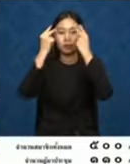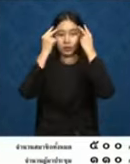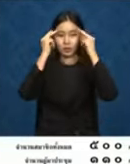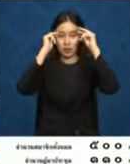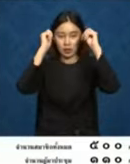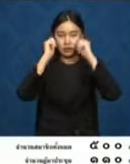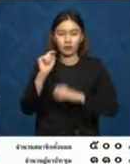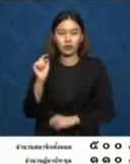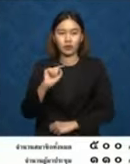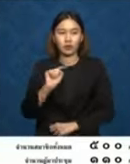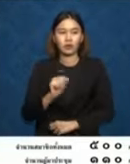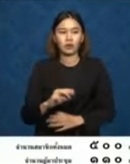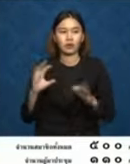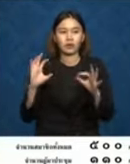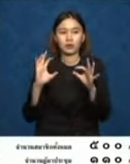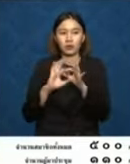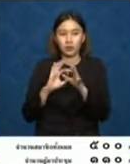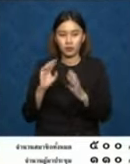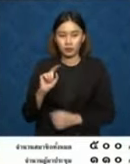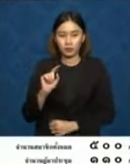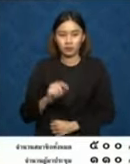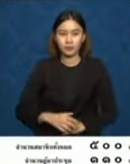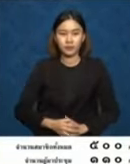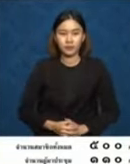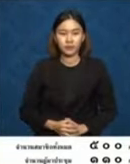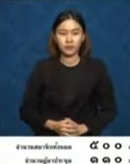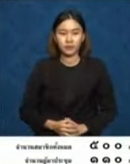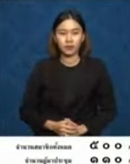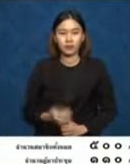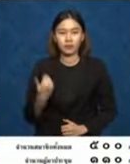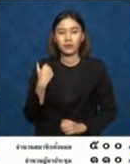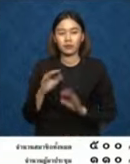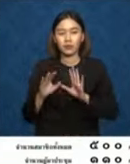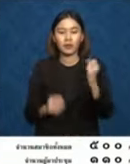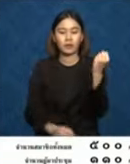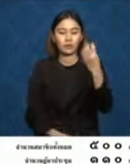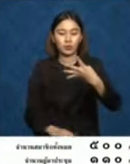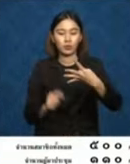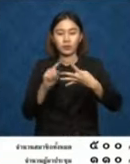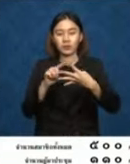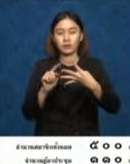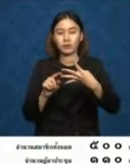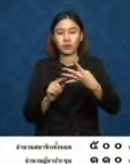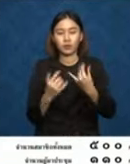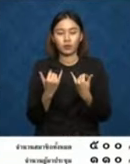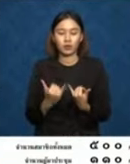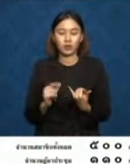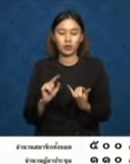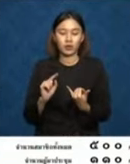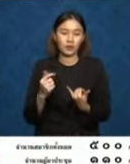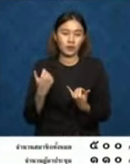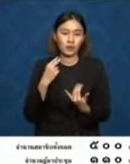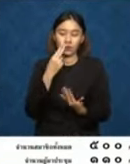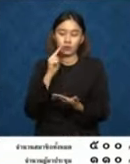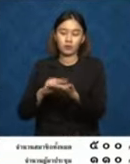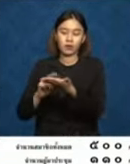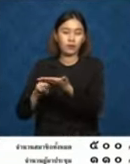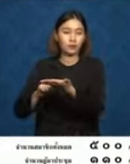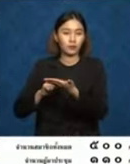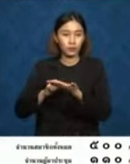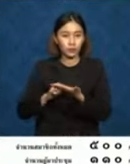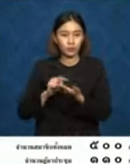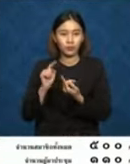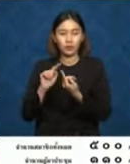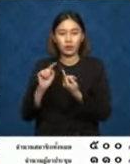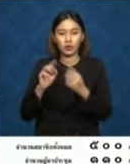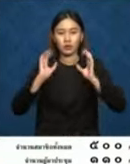ตรีนะครับเกี่ยวเรื่องกับ 3-4 เรื่องนะครับก็วันนี้ผมได้รับหนังสือร้องเรียนจ